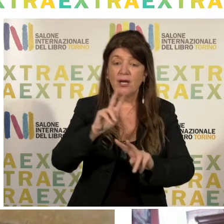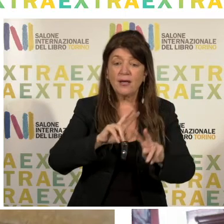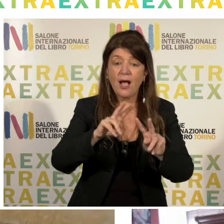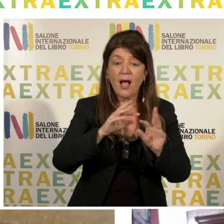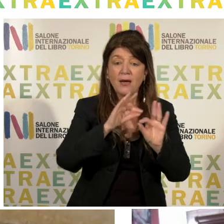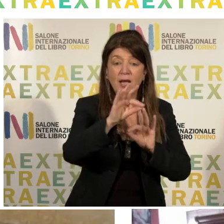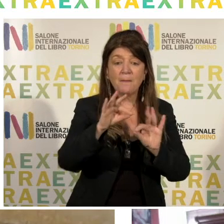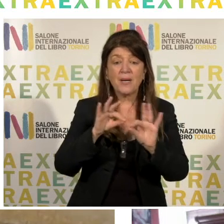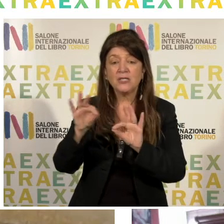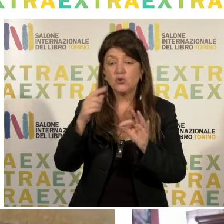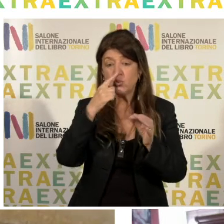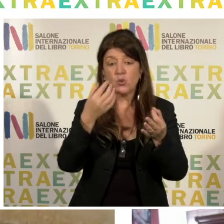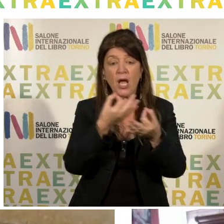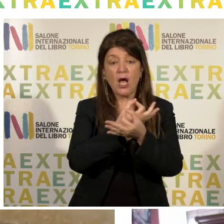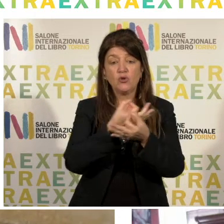nella pensée de Meiji.